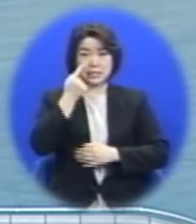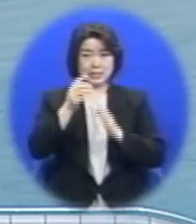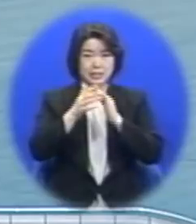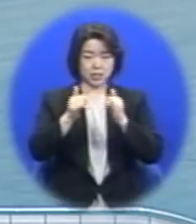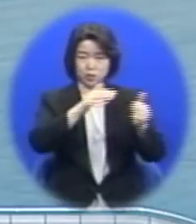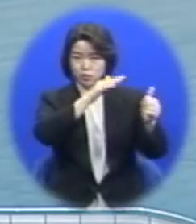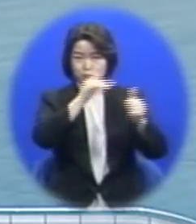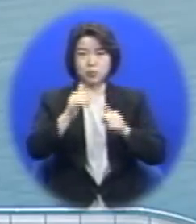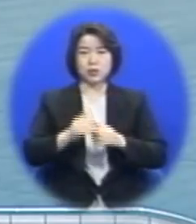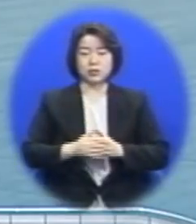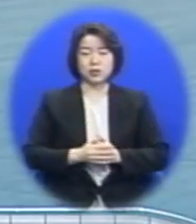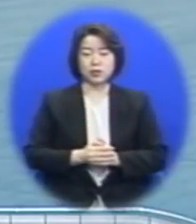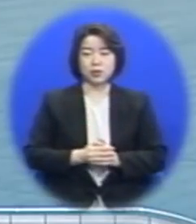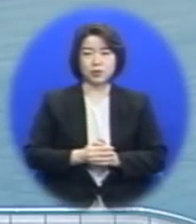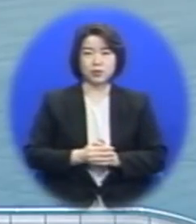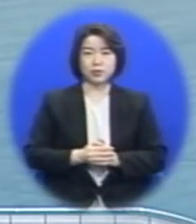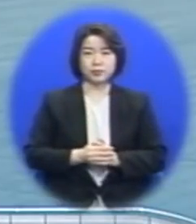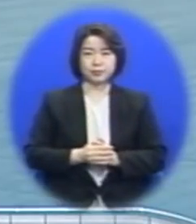부르셨어요.